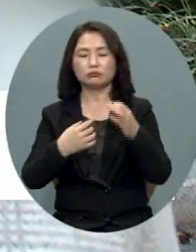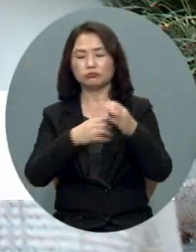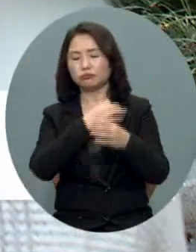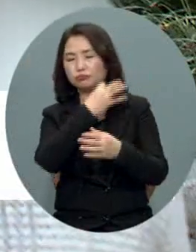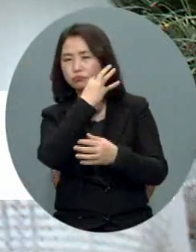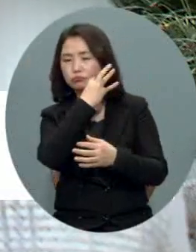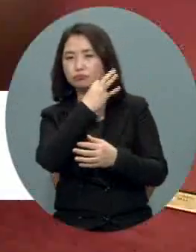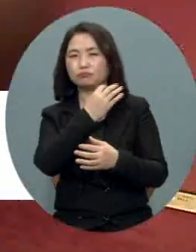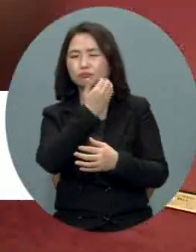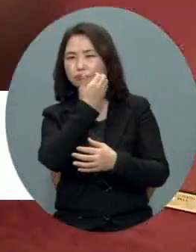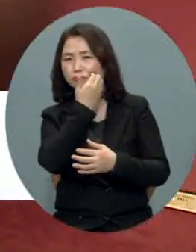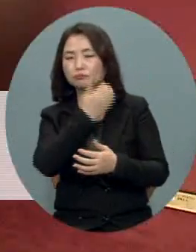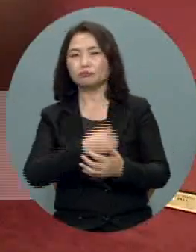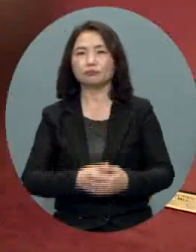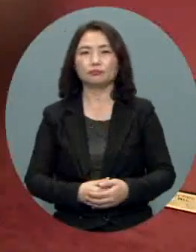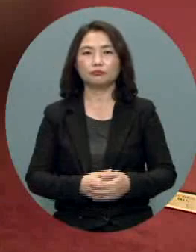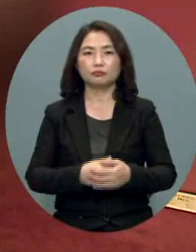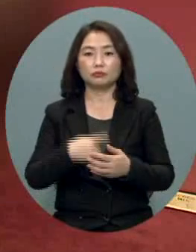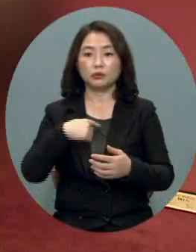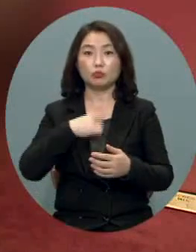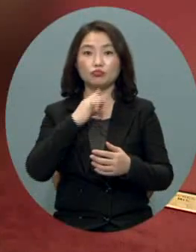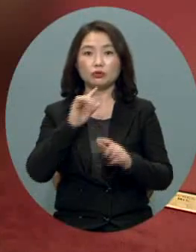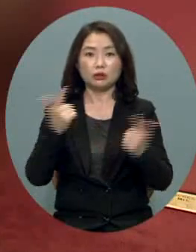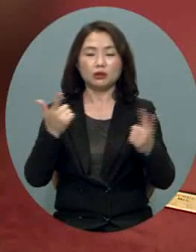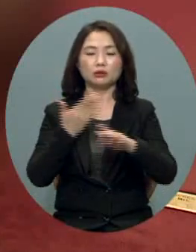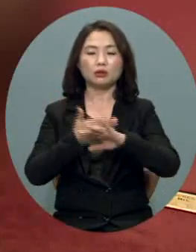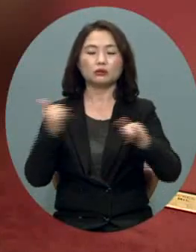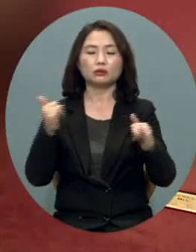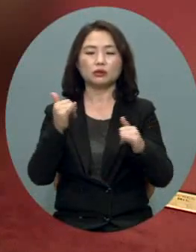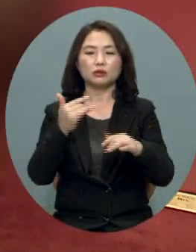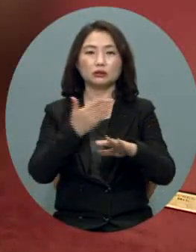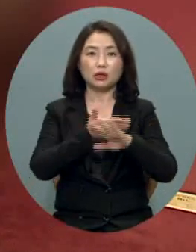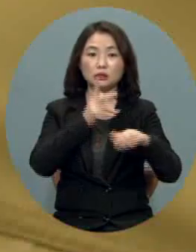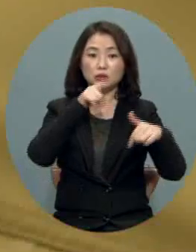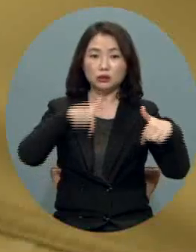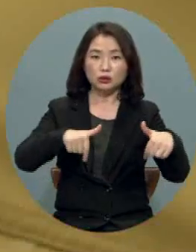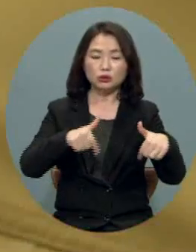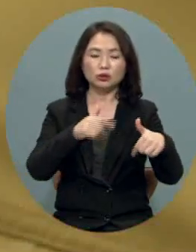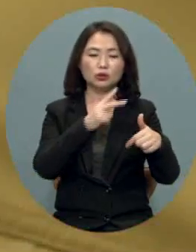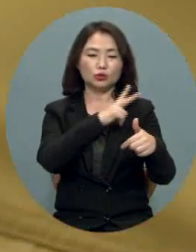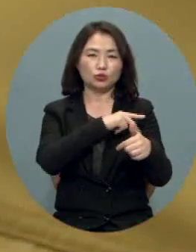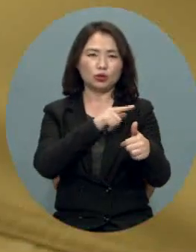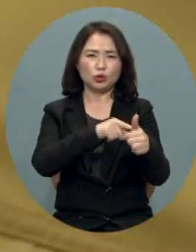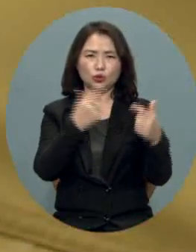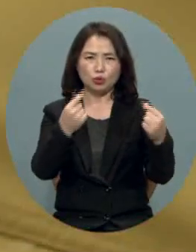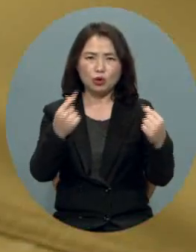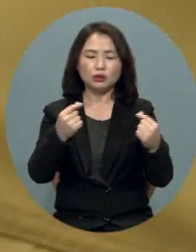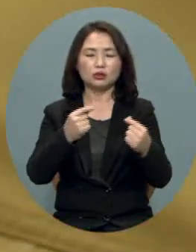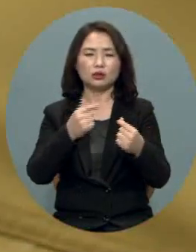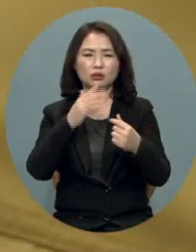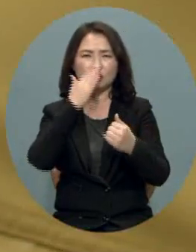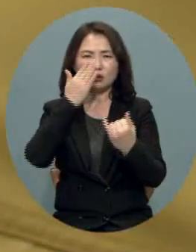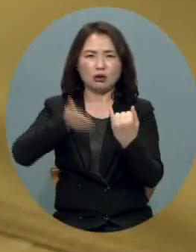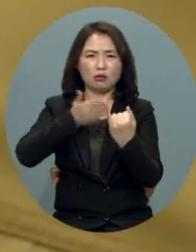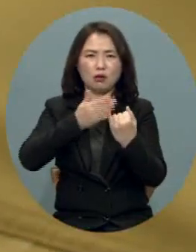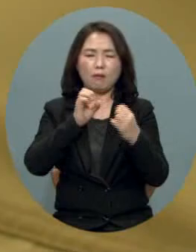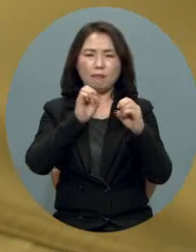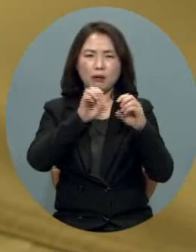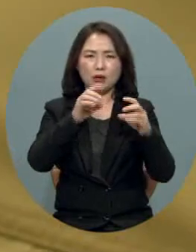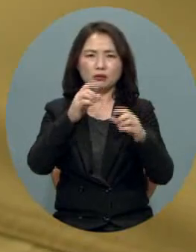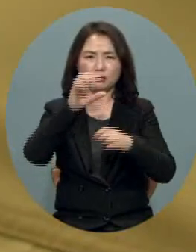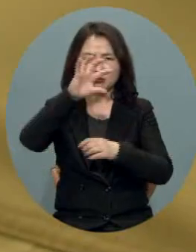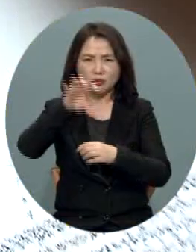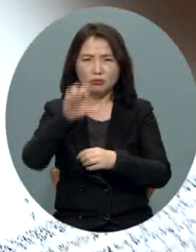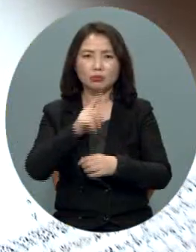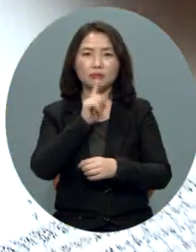있다. 모욕적이지요. 자신뿐 아니라 동료 의원들에 대해서도 성적 비하 발언을 서슴지 않았다고도